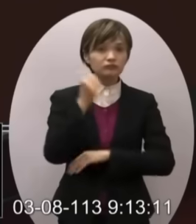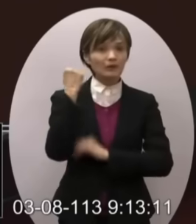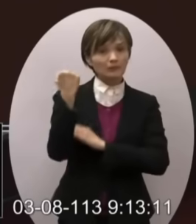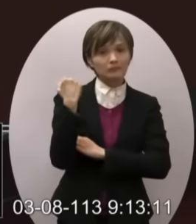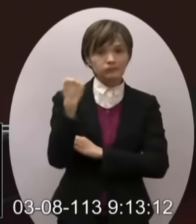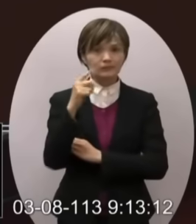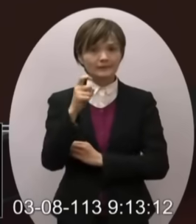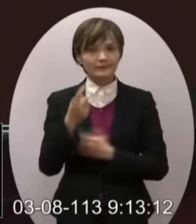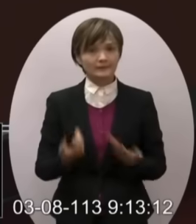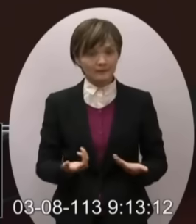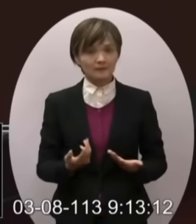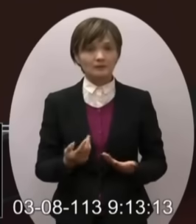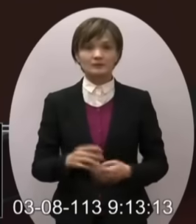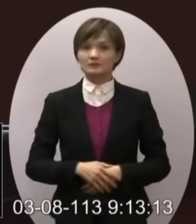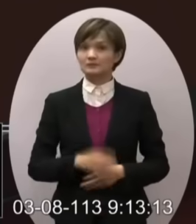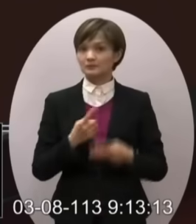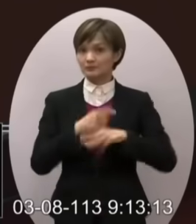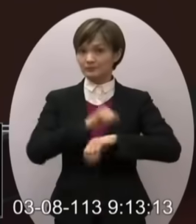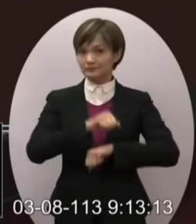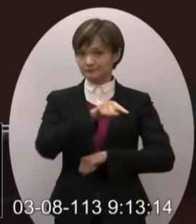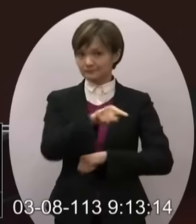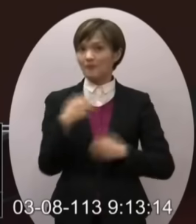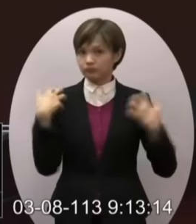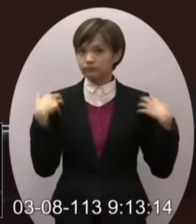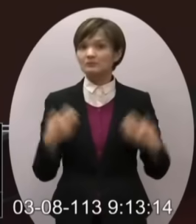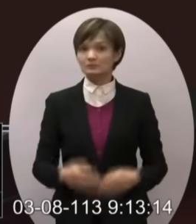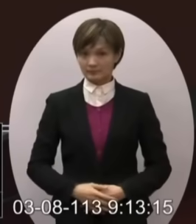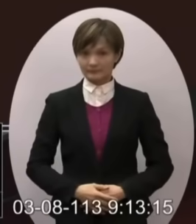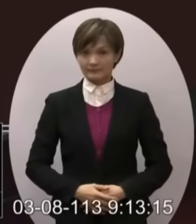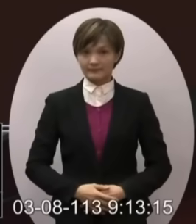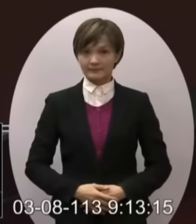如何，主管机关难辞其咎。